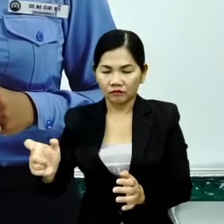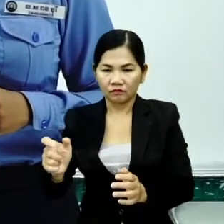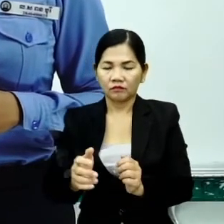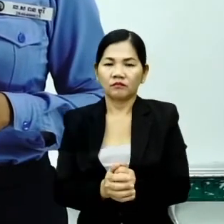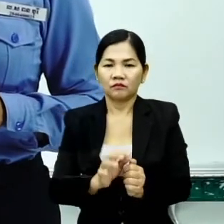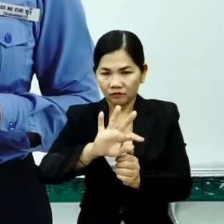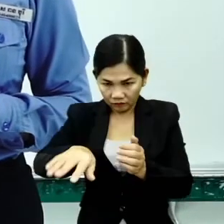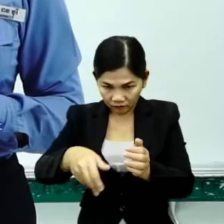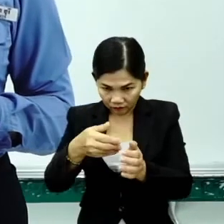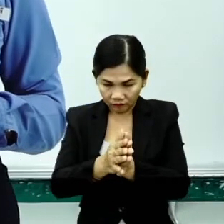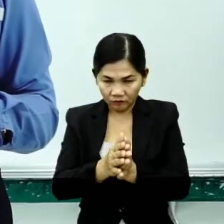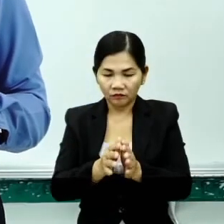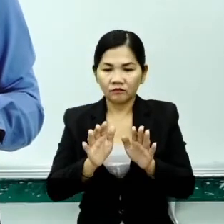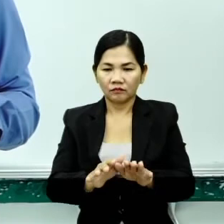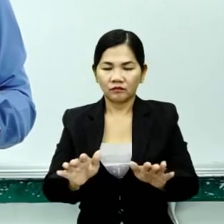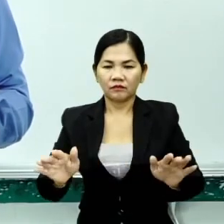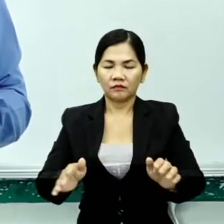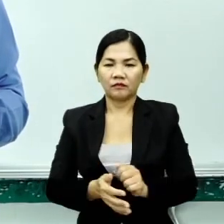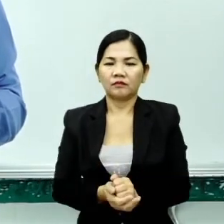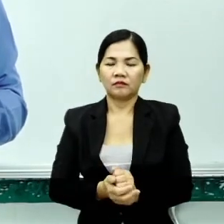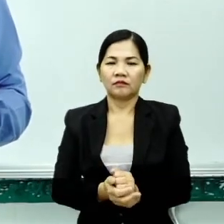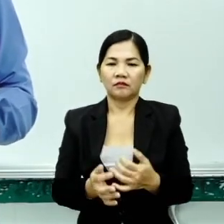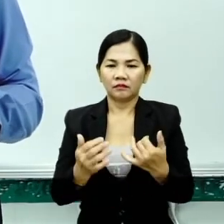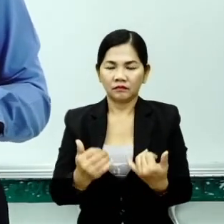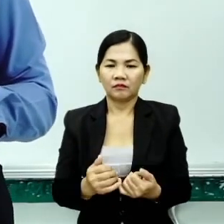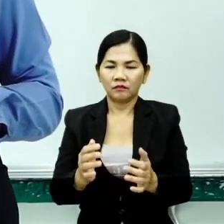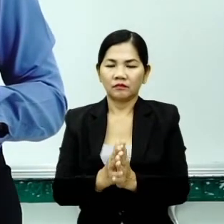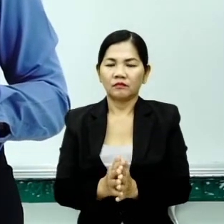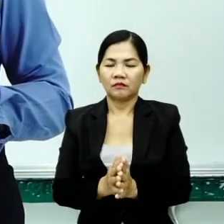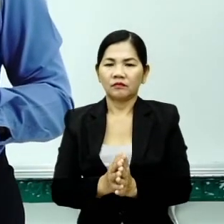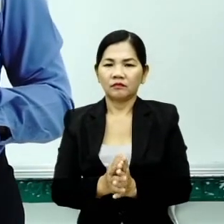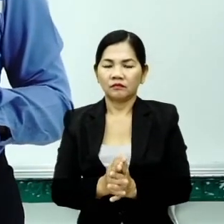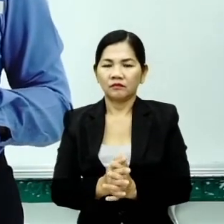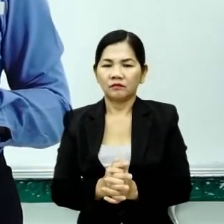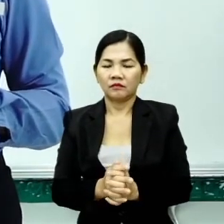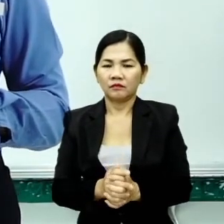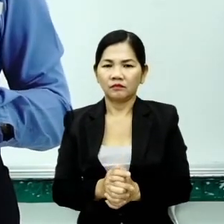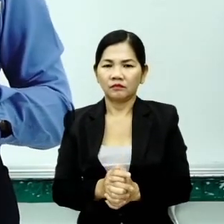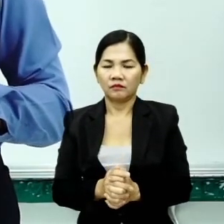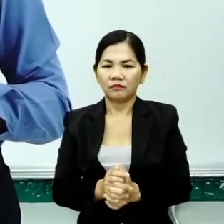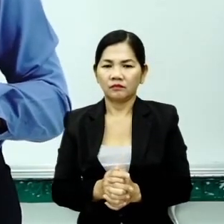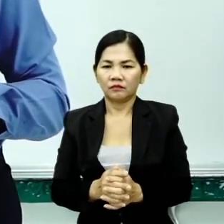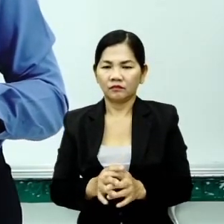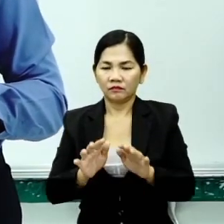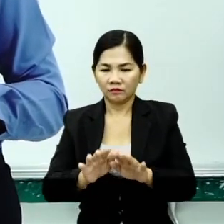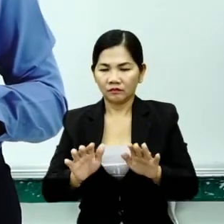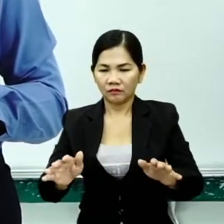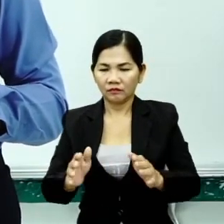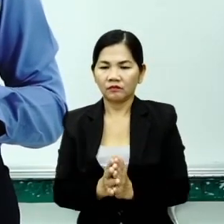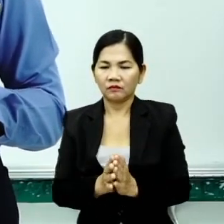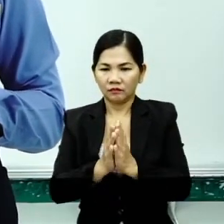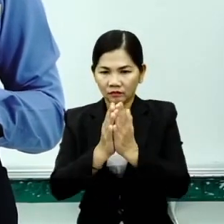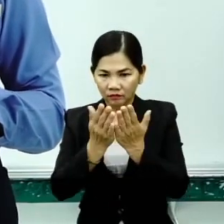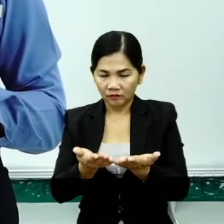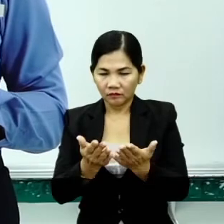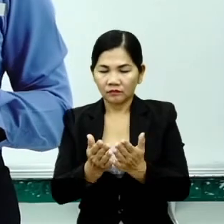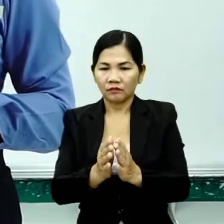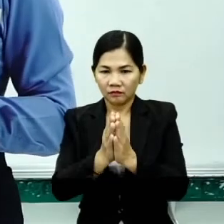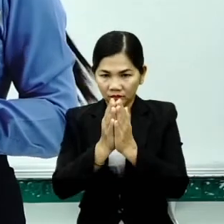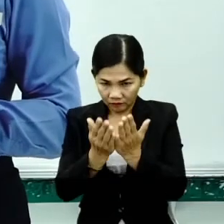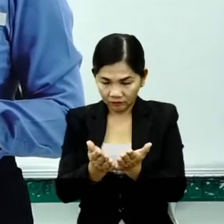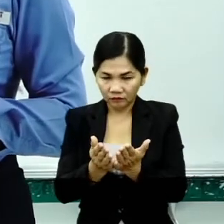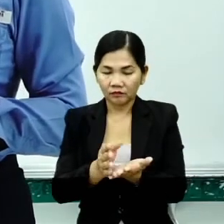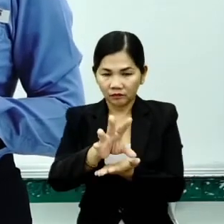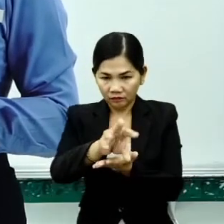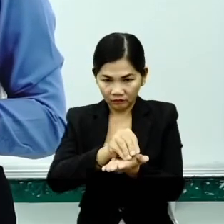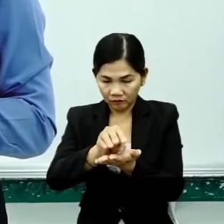á cha ở con tràn con tặng ác nia cha chẳng sầm lập con cha vô sầm lập con tặng ác nia con vô sụp hư nè con á cha